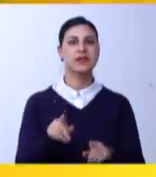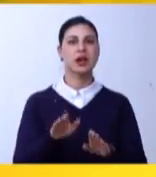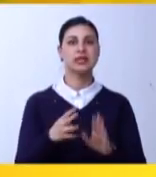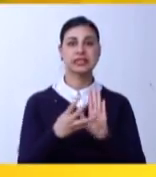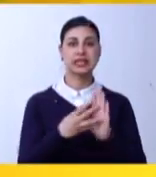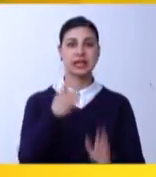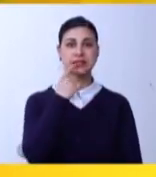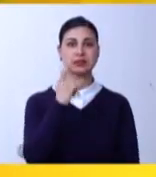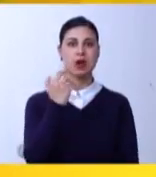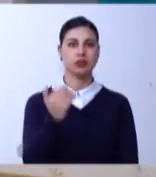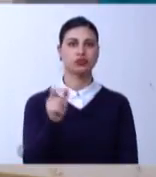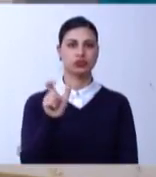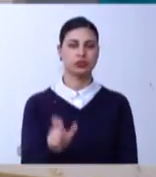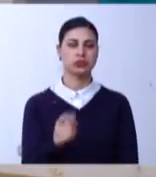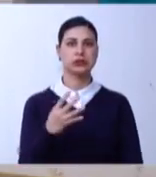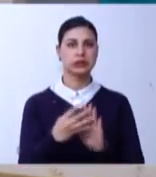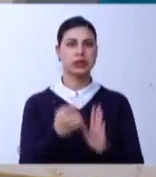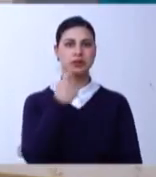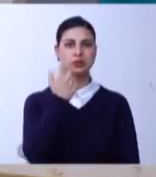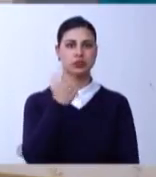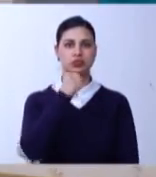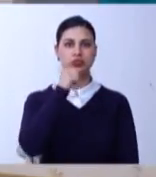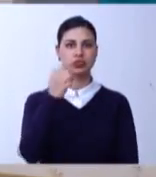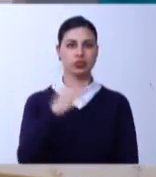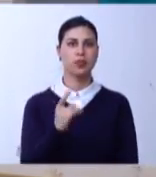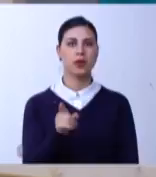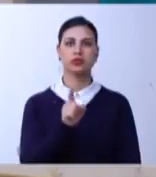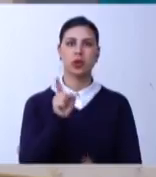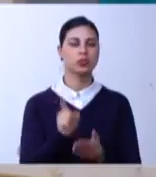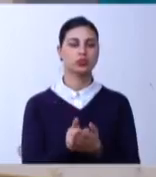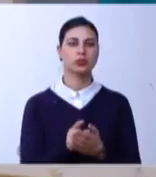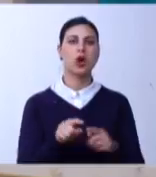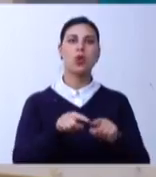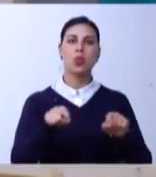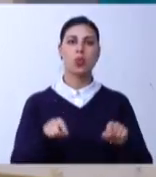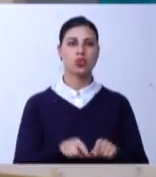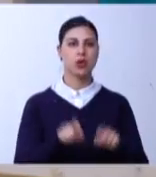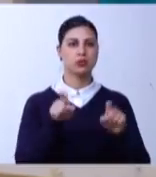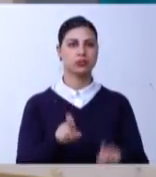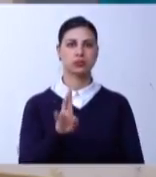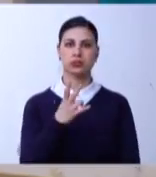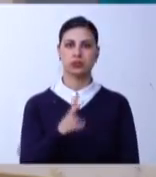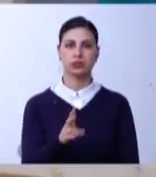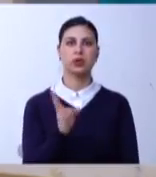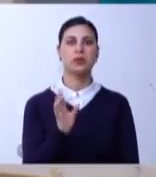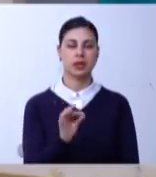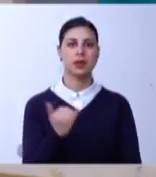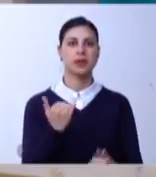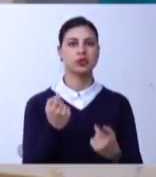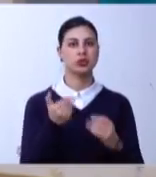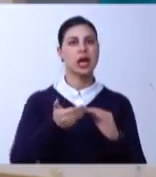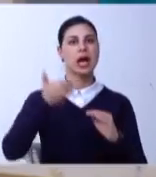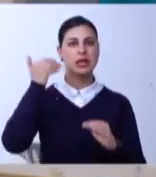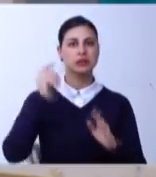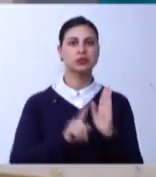წელი. დიახ, ნუ 9 წელი უკვე ის ასაკია, როდესაც აუცილებლად კარგახნის გადაჩეული უნდა იყოს, მაგრამ მოდით ცოტა უფრო